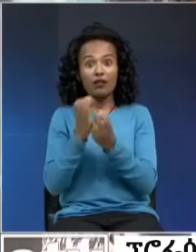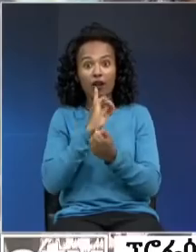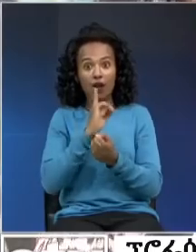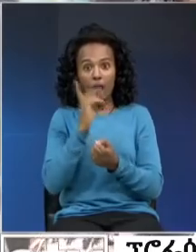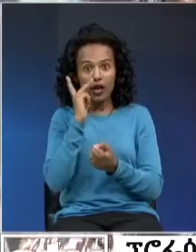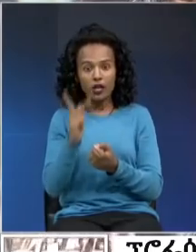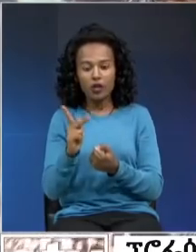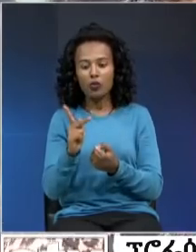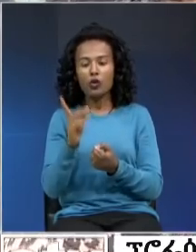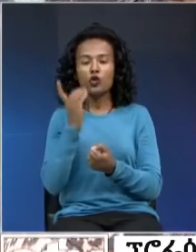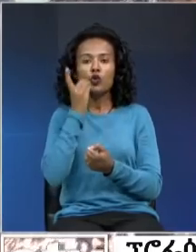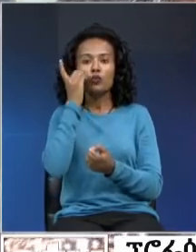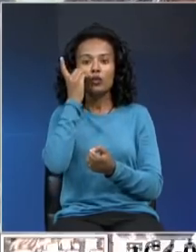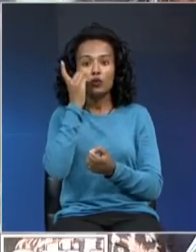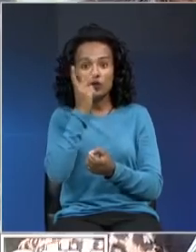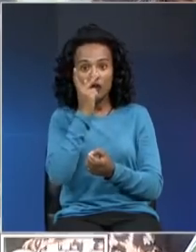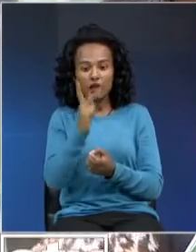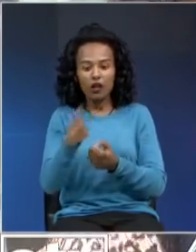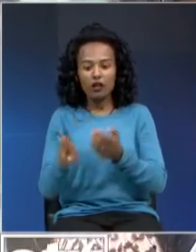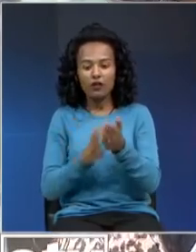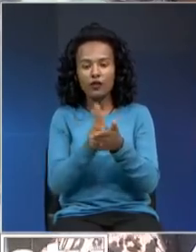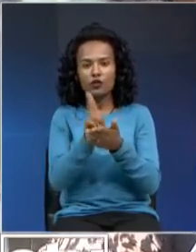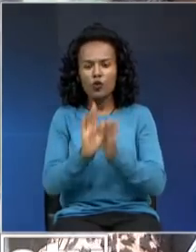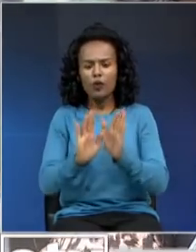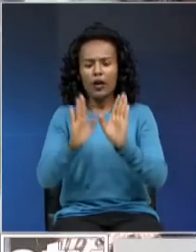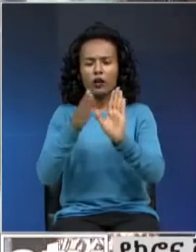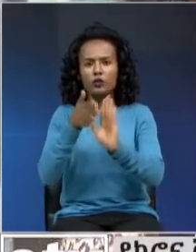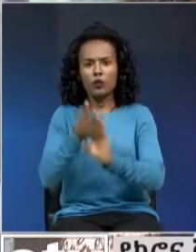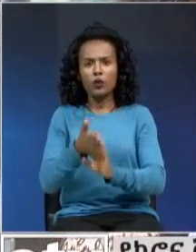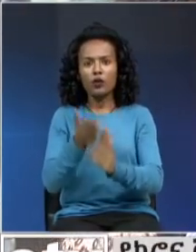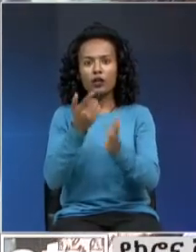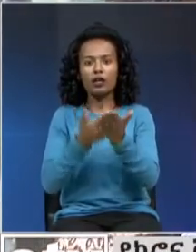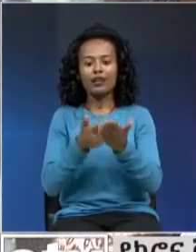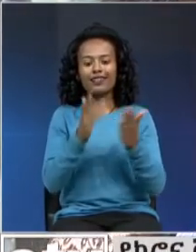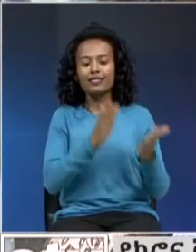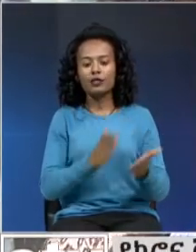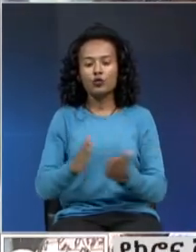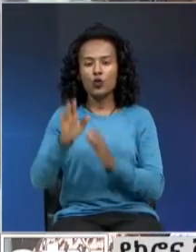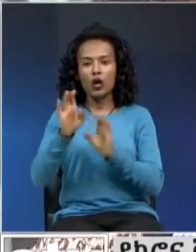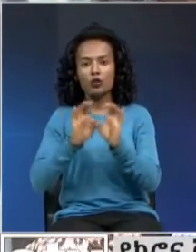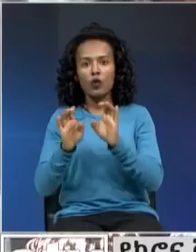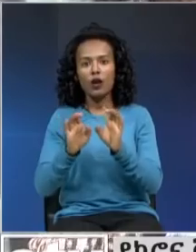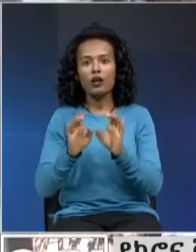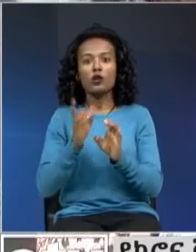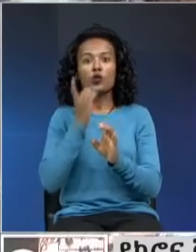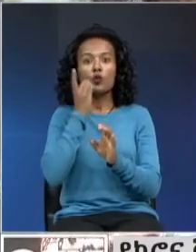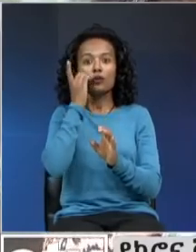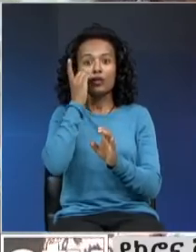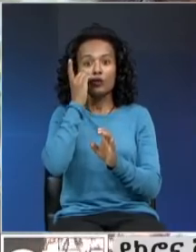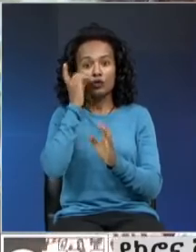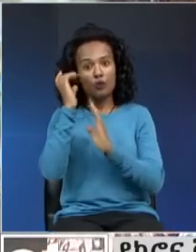ያየነው። ስለዚህ ዩኒቨርሲቲው በራሱ በኩል ይህንን ዝግጁ አድርጓል። ዶርሚተሪዎቹን፣